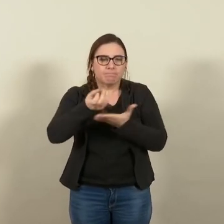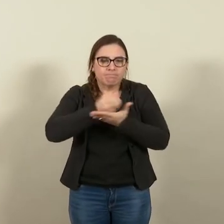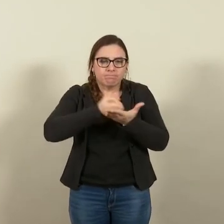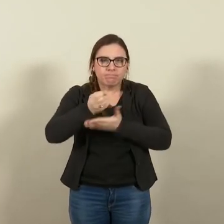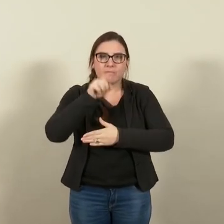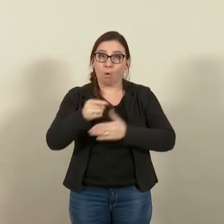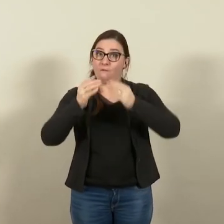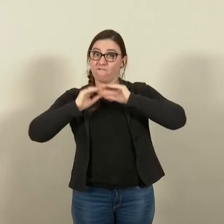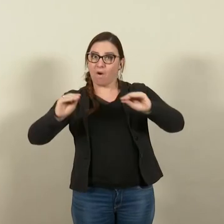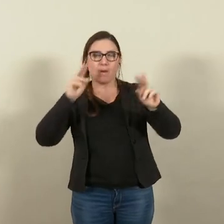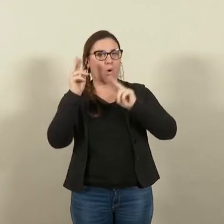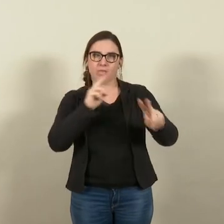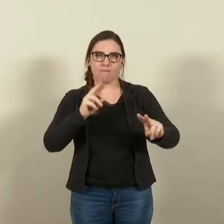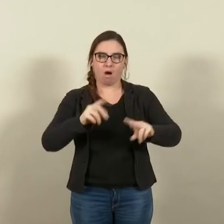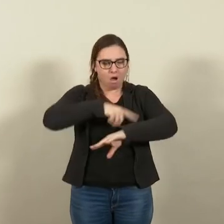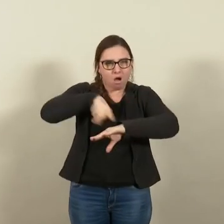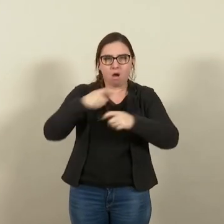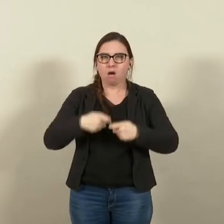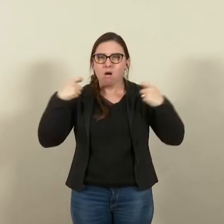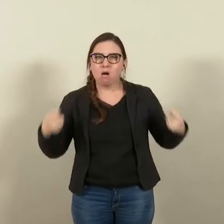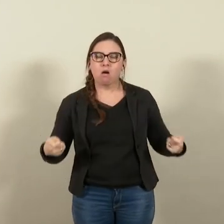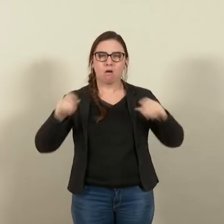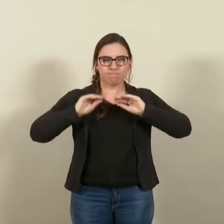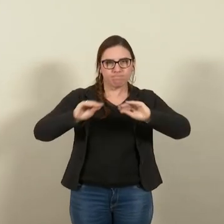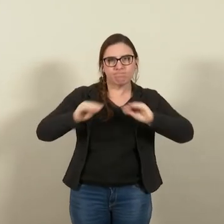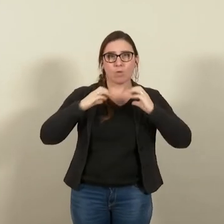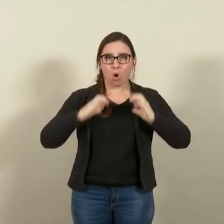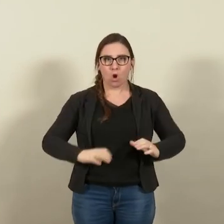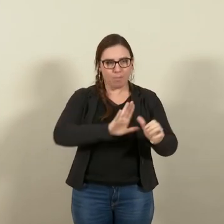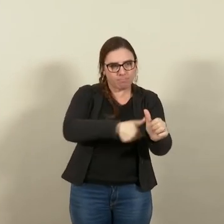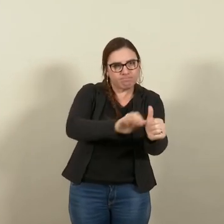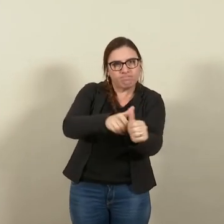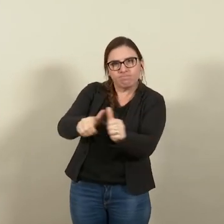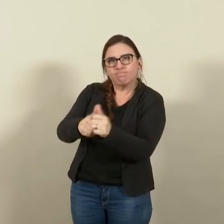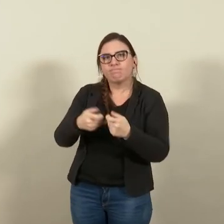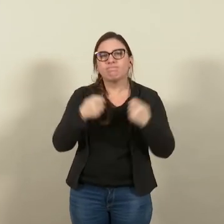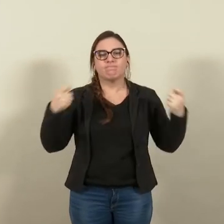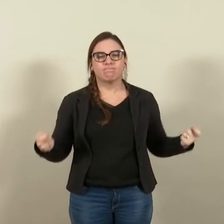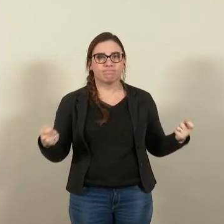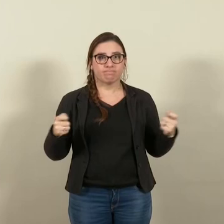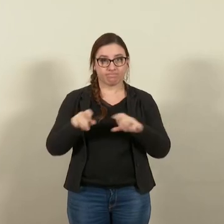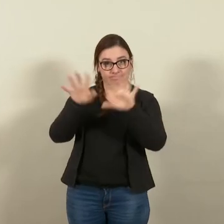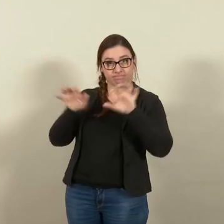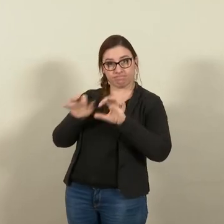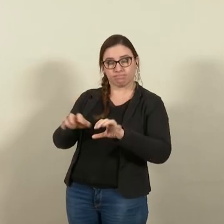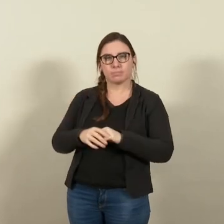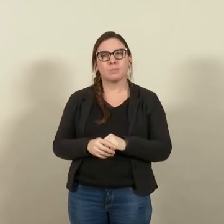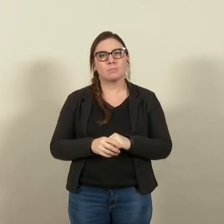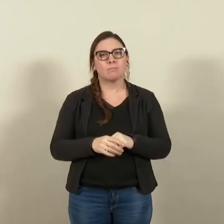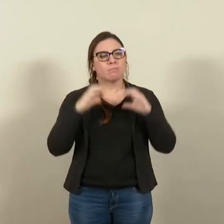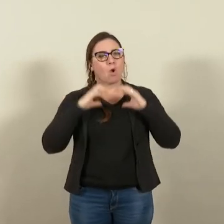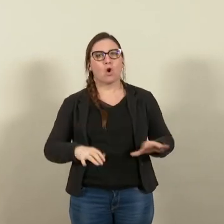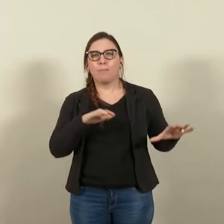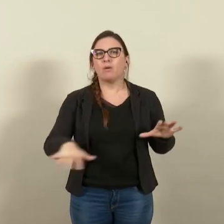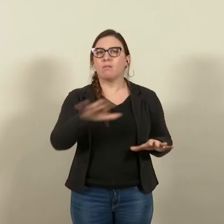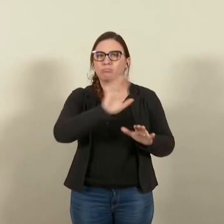et demande des temps de travail beaucoup plus longs et un accompagnement des club au long cours quit de ce point de vue-l comment allez-vous accompagner les clubs